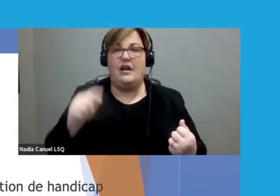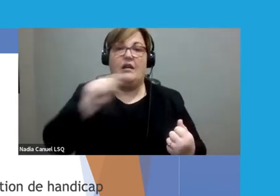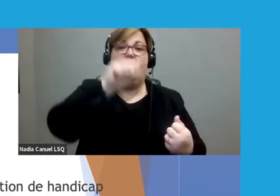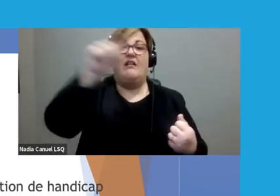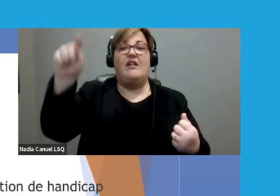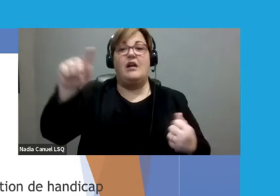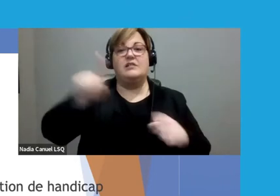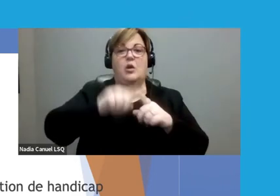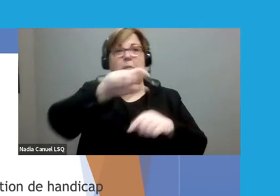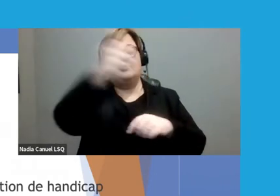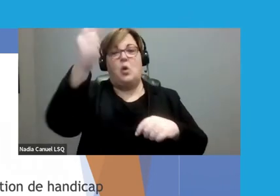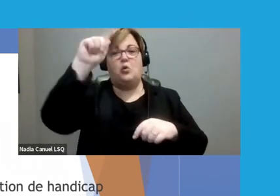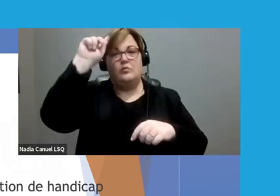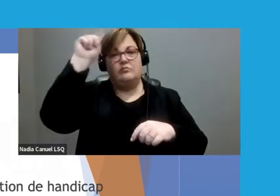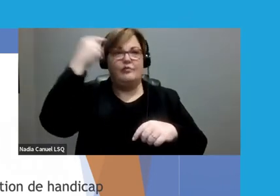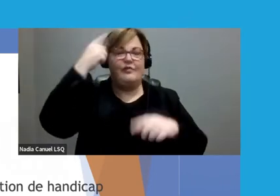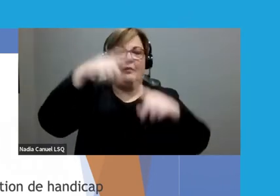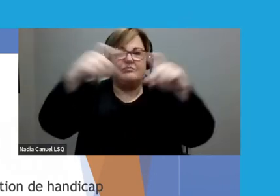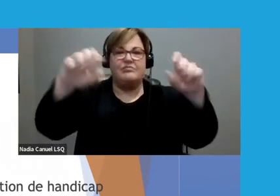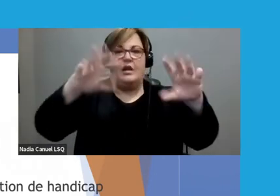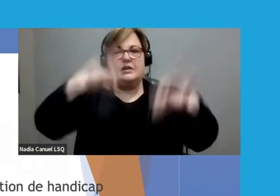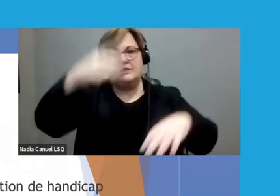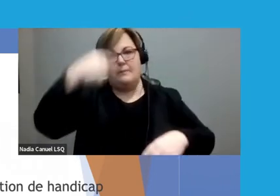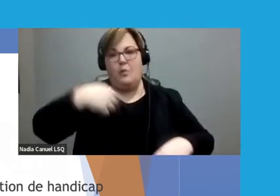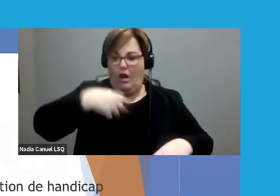décisionnelles. Donc, il faut aussi garder ça en tête.